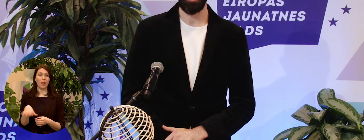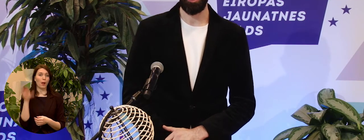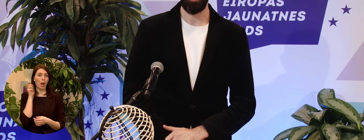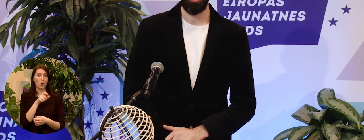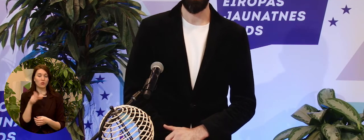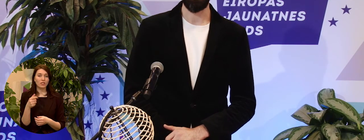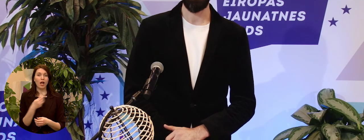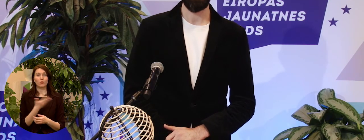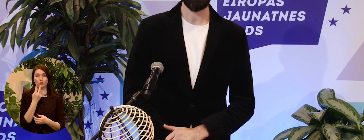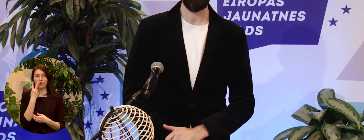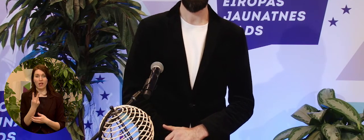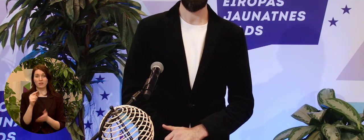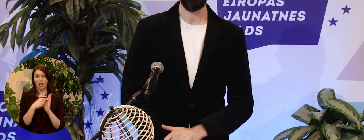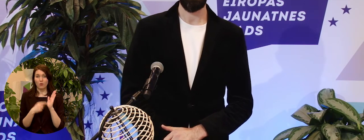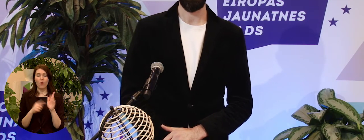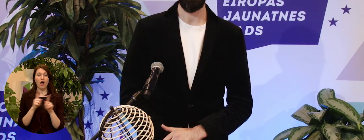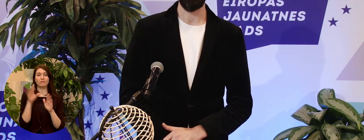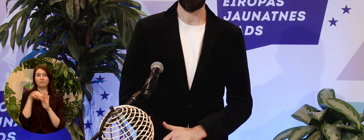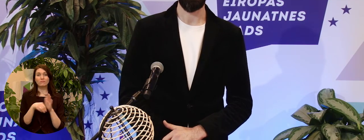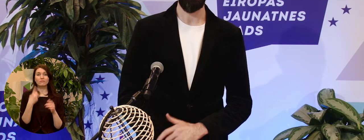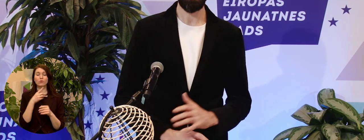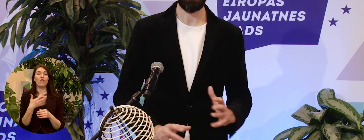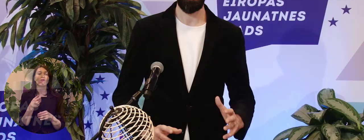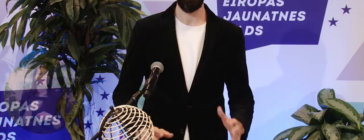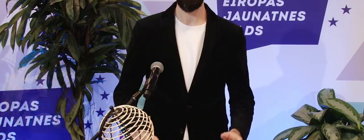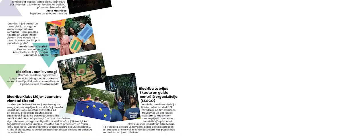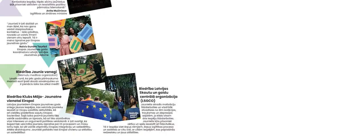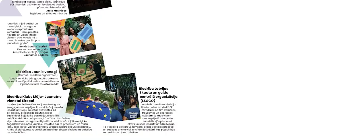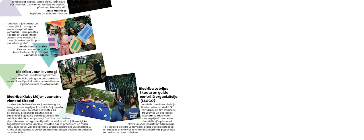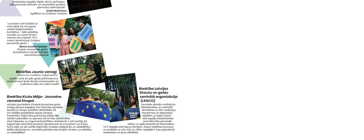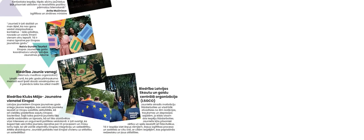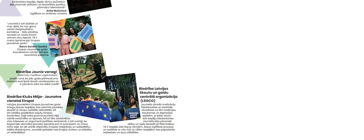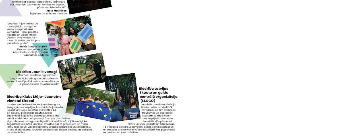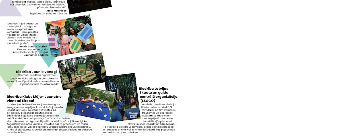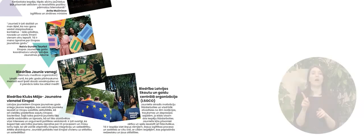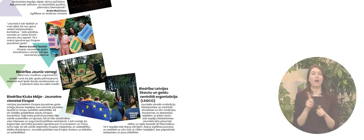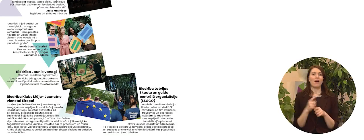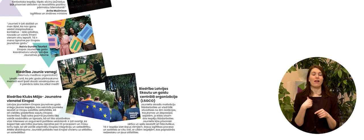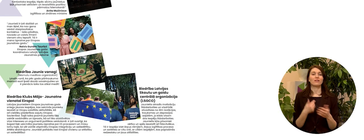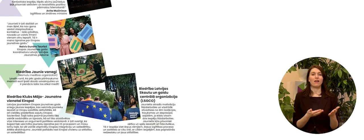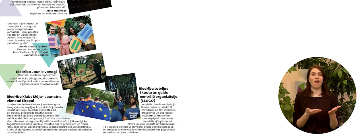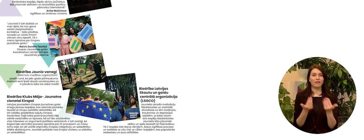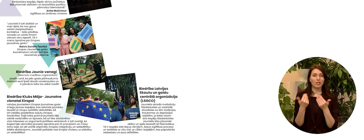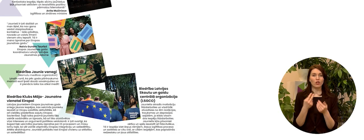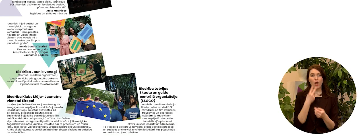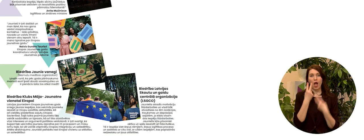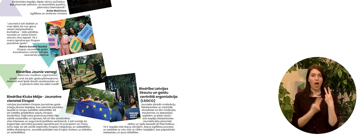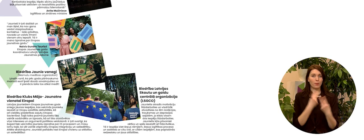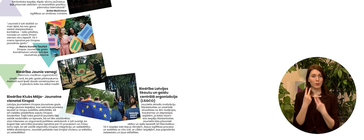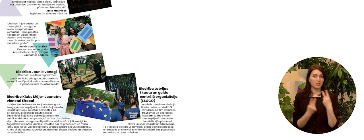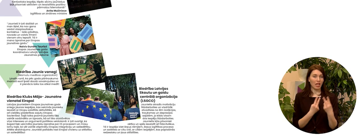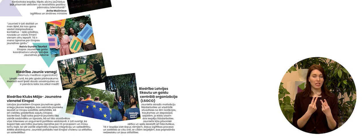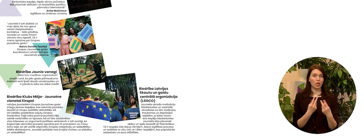klausītājiem, un tajā skaitā arī no vairākām nevalstiskajām organizācijām, un es aicināšu aplūkot